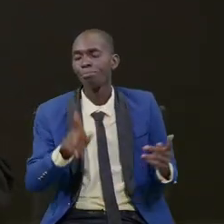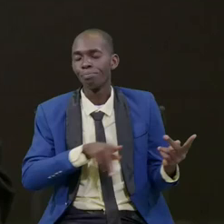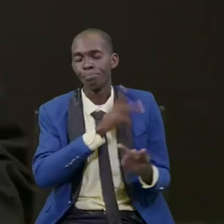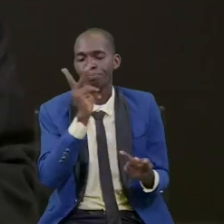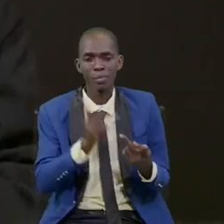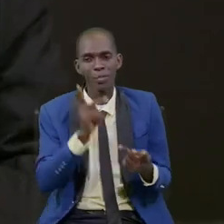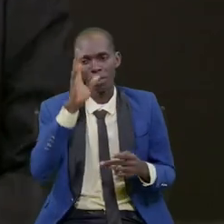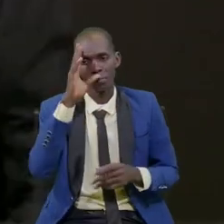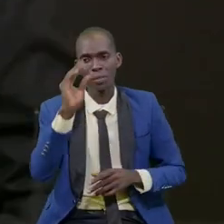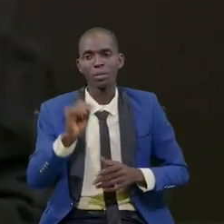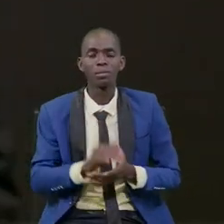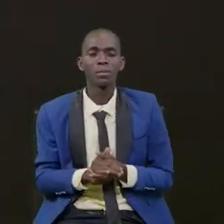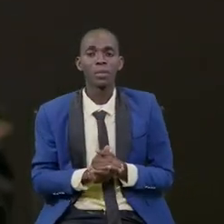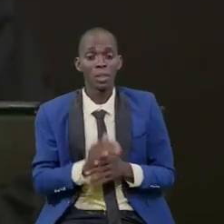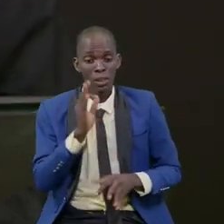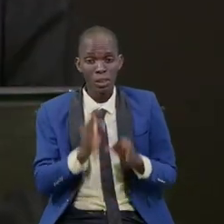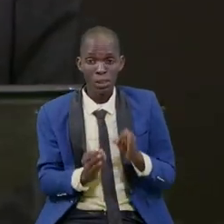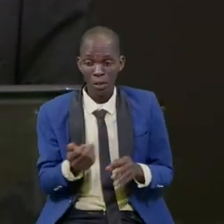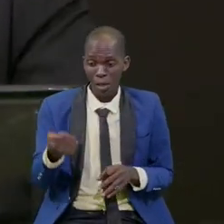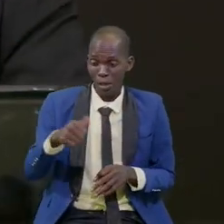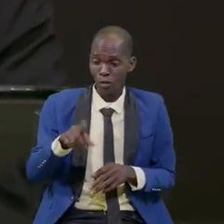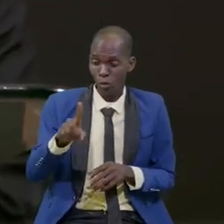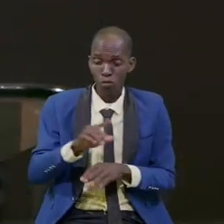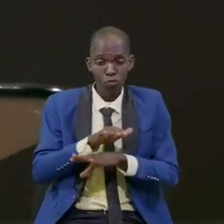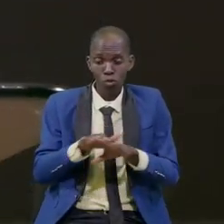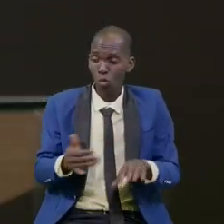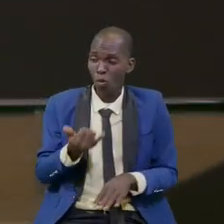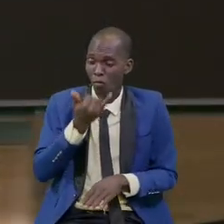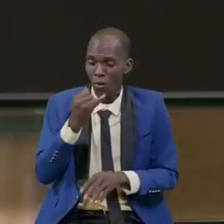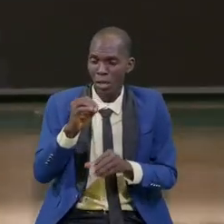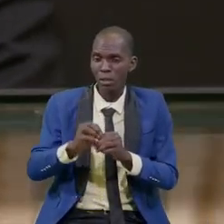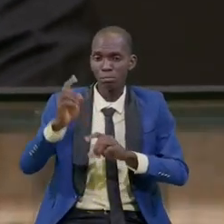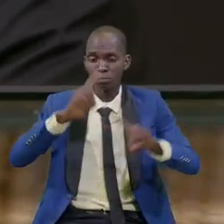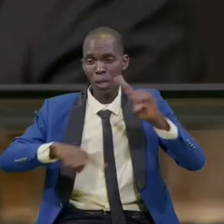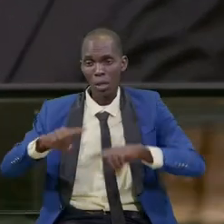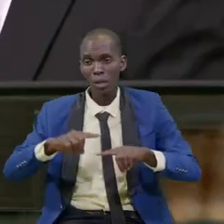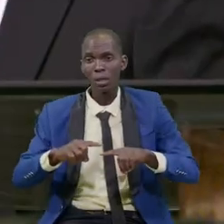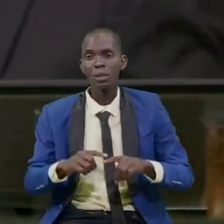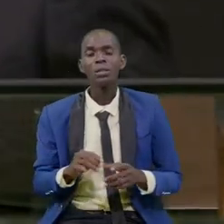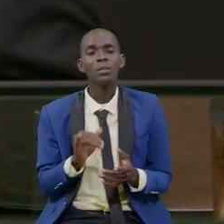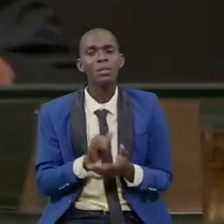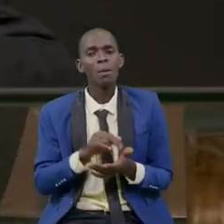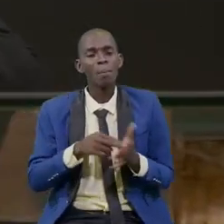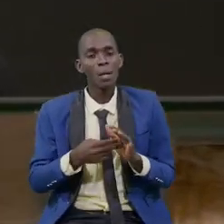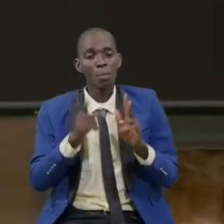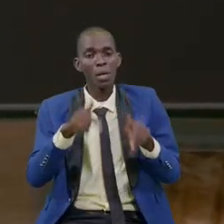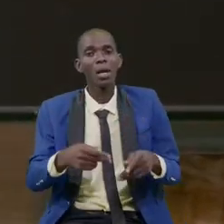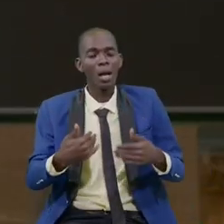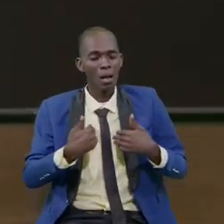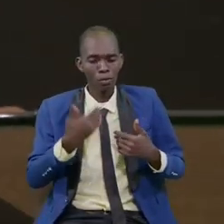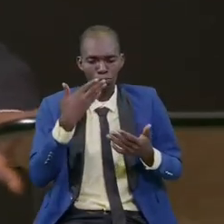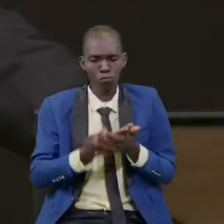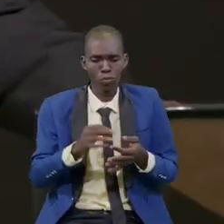parfait. Si un homme ne bronche pas en parole, l'Esprit de Dieu contrôle son cœur,